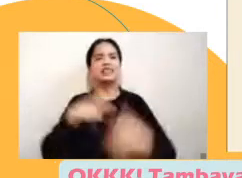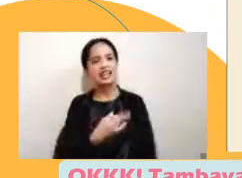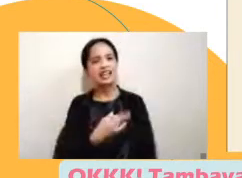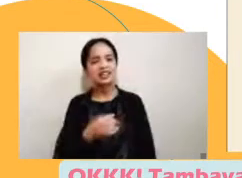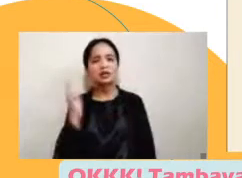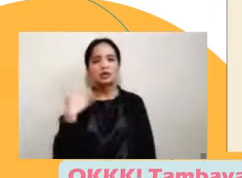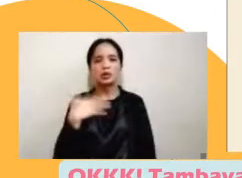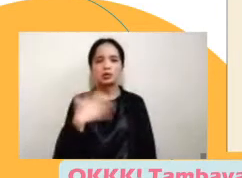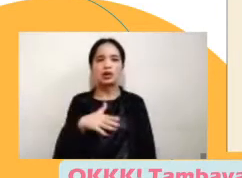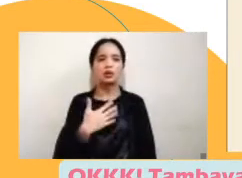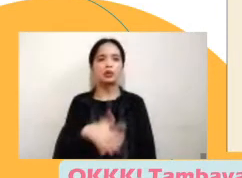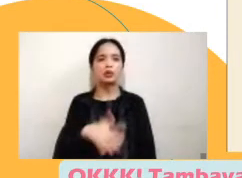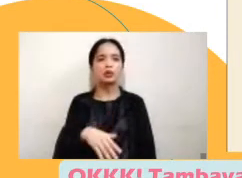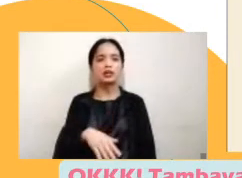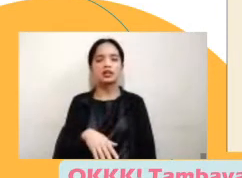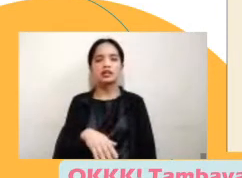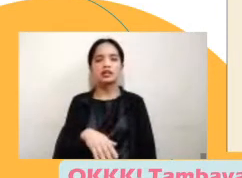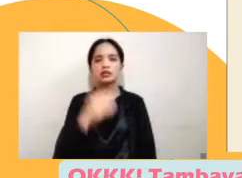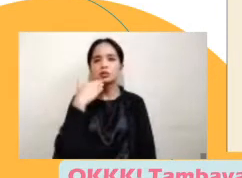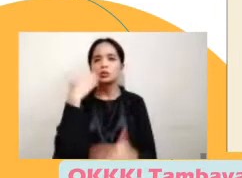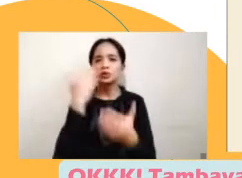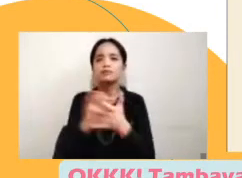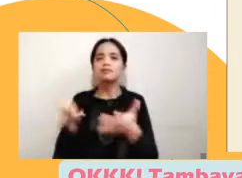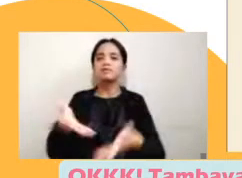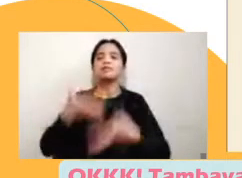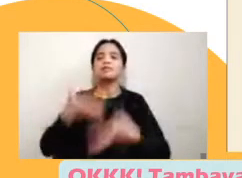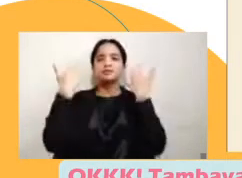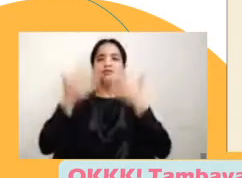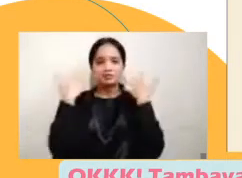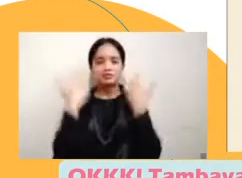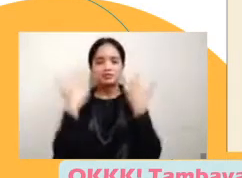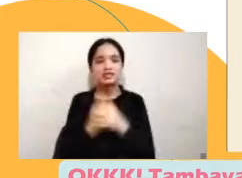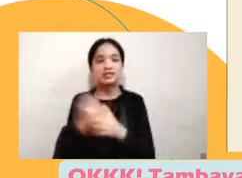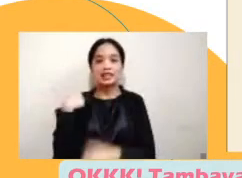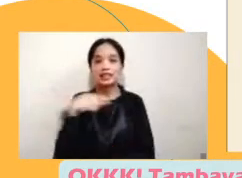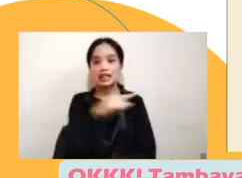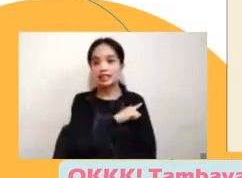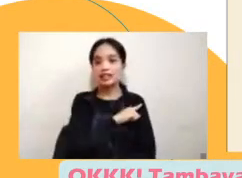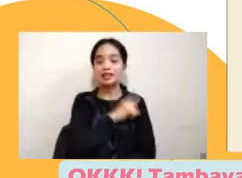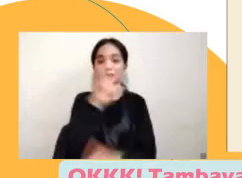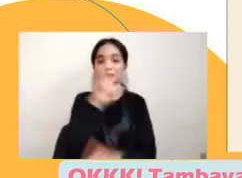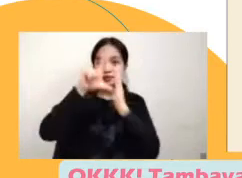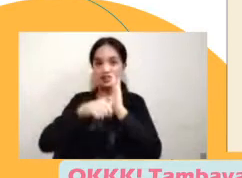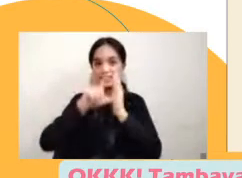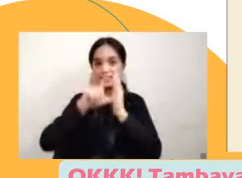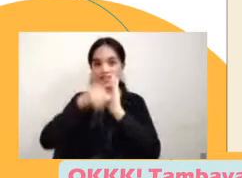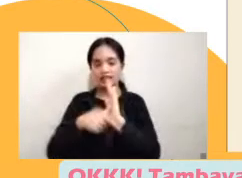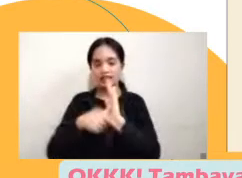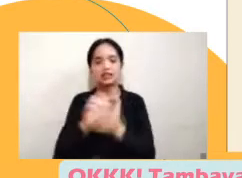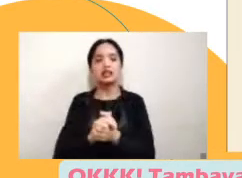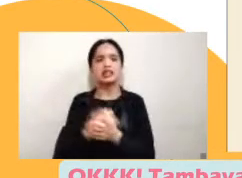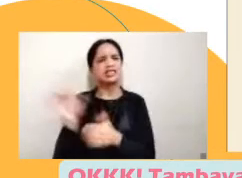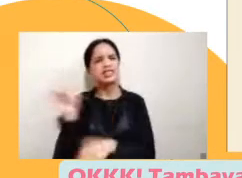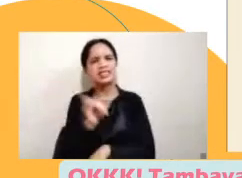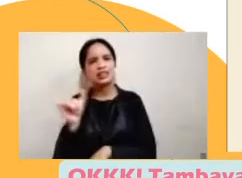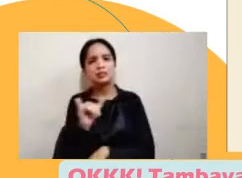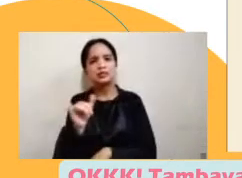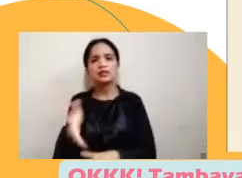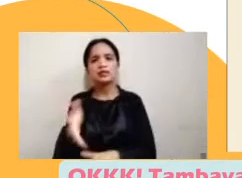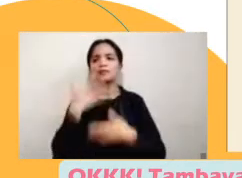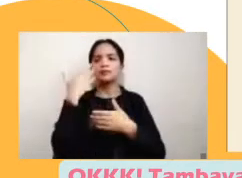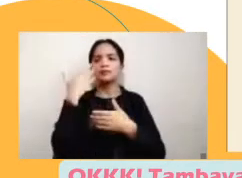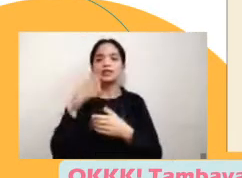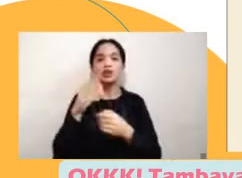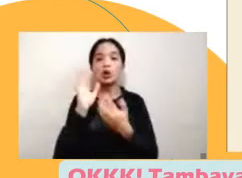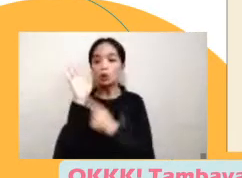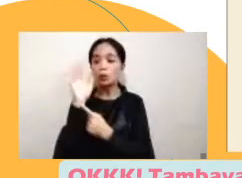hinga, ang sarap-sarap lang hapin, no? At sa ating pag-ihip mamaya, no, para tayong umiihip ng mga kandila,